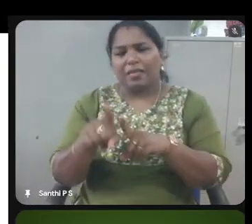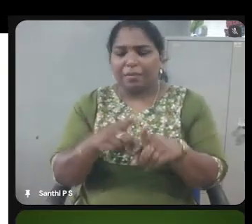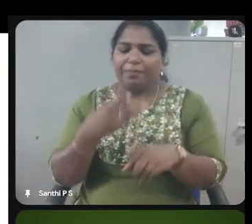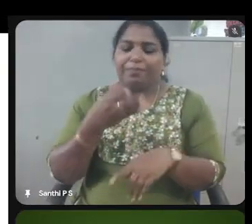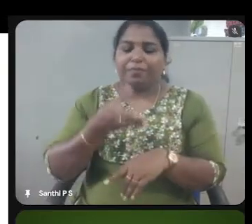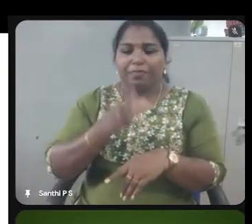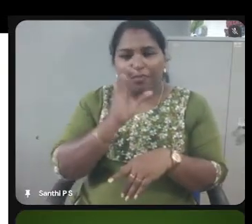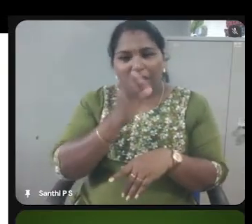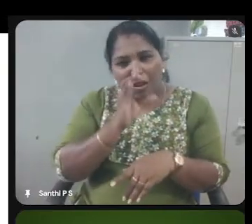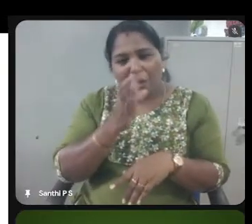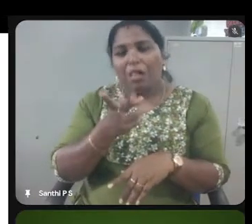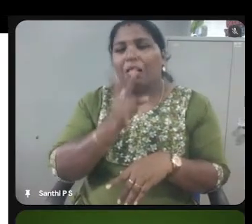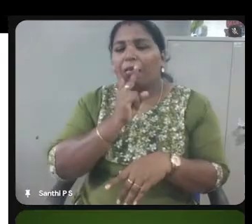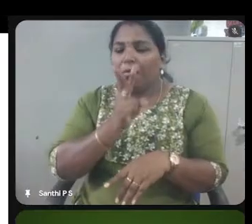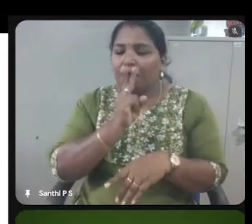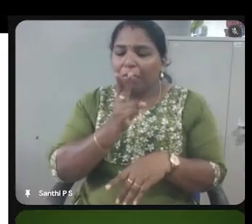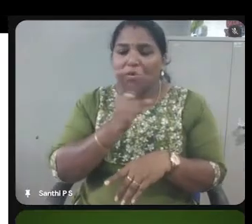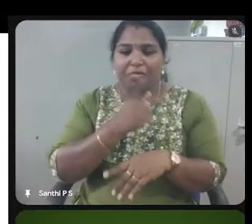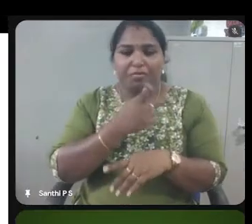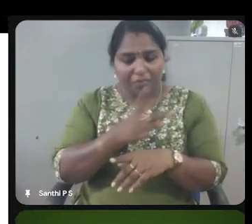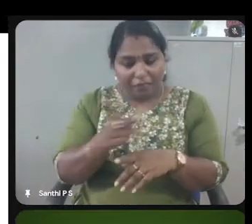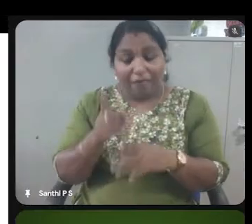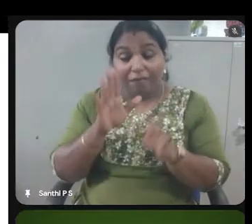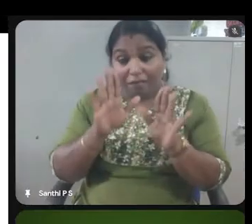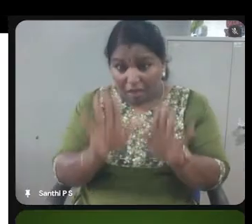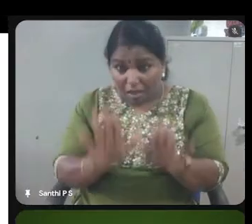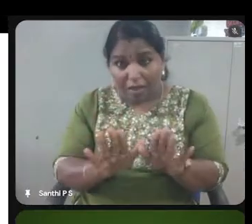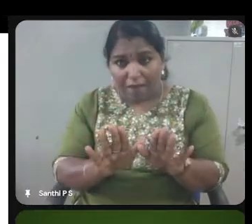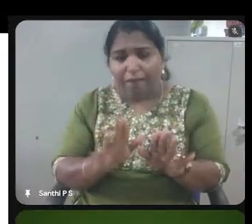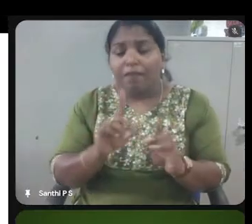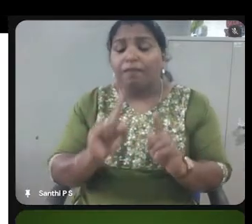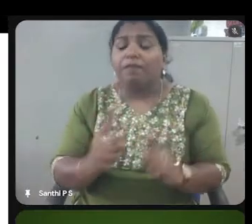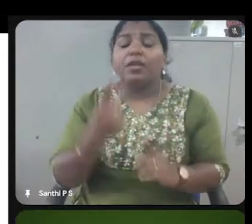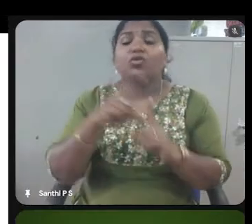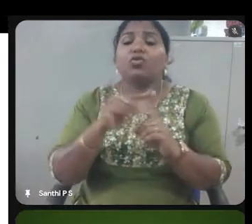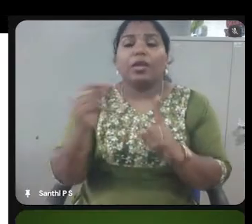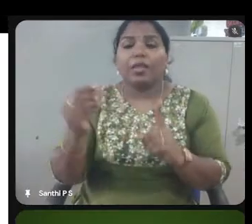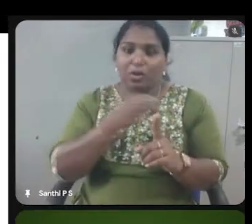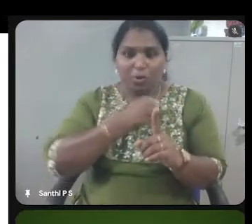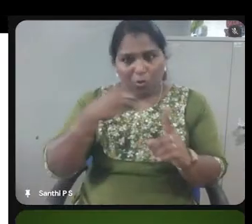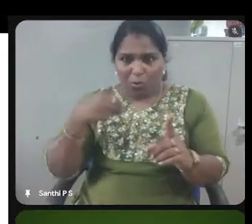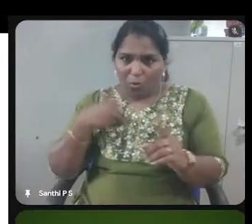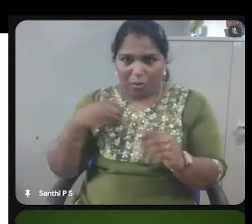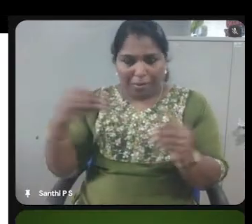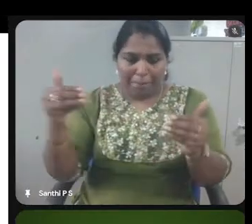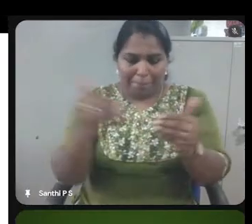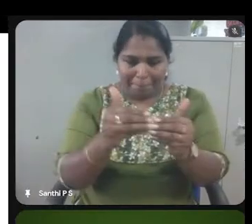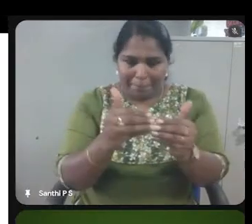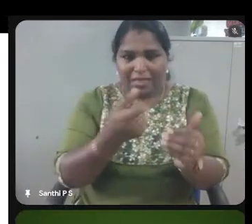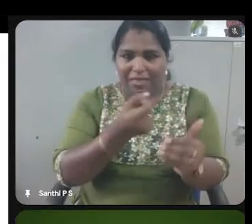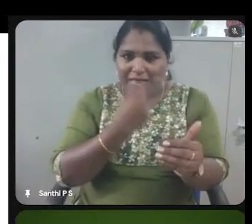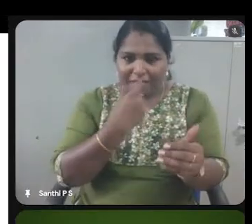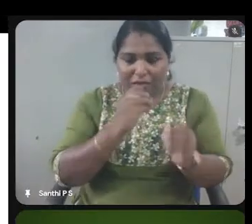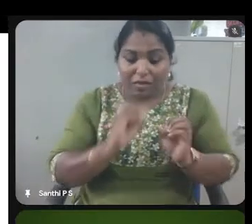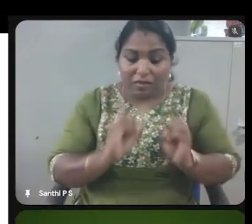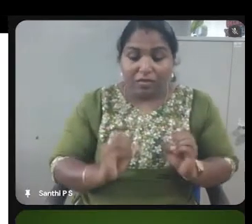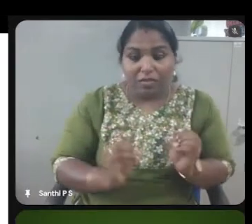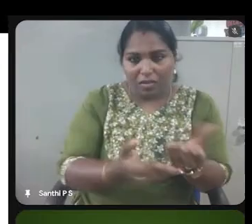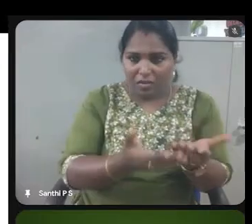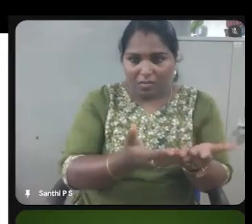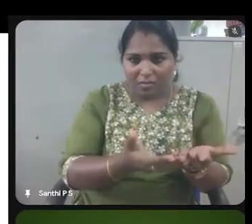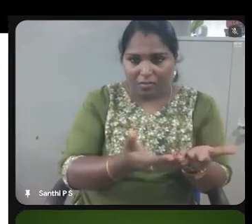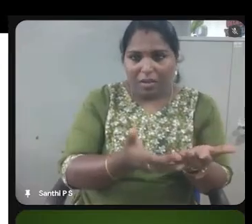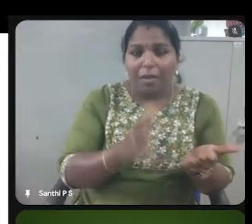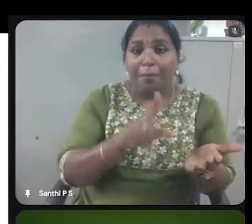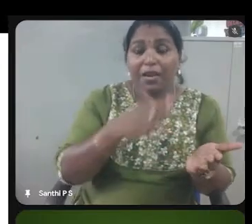ആൽക്കഹോളോ സിഗരറ്റ് സ്മോക്കിംഗ് ഒക്കെ ആണെങ്കിൽ ആദ്യം ഡെഫിനറ്റ്ലി മെഡിക്കൽ സപ്പോർട്ട് ആണ് എടുക്കുന്നത്. അപ്പം അതിനകത്തൊരു ഡീടോക്സിഫിക്കേഷൻ ആണ്